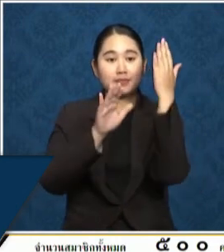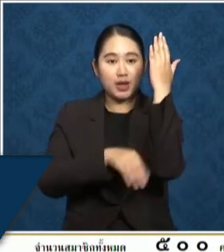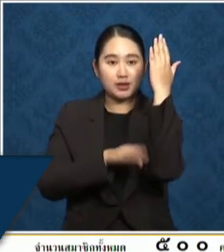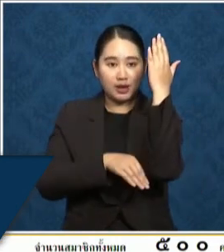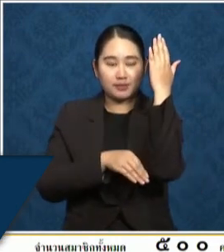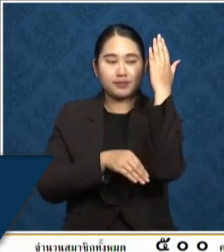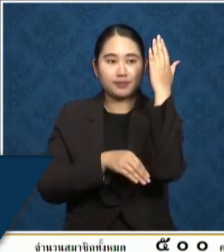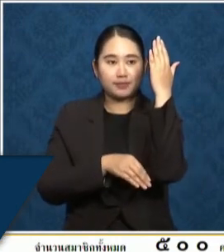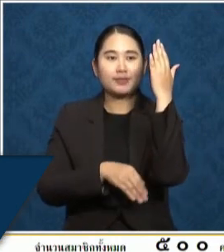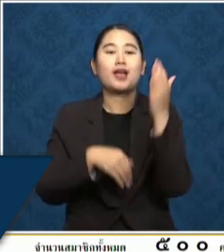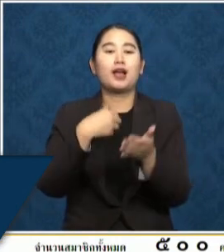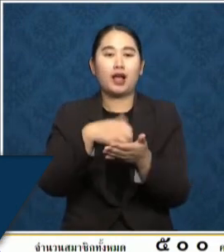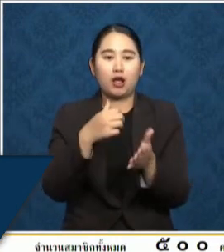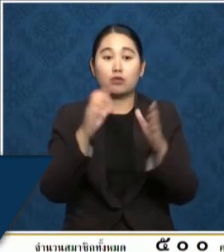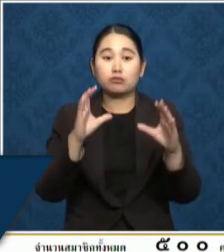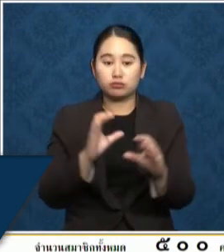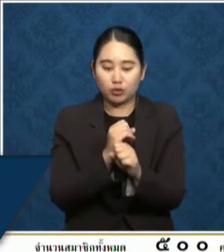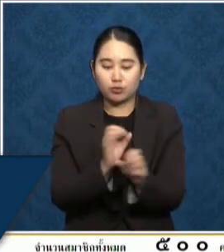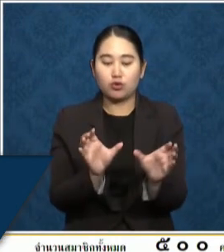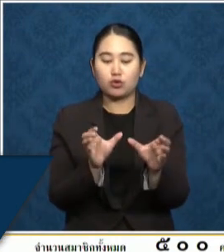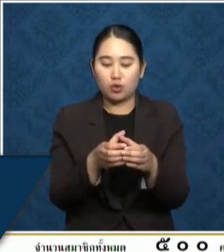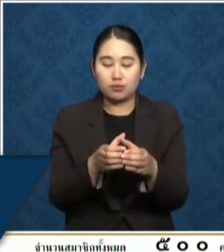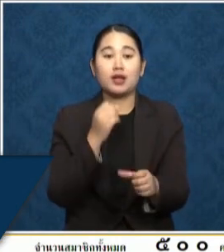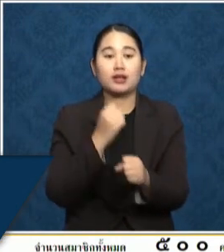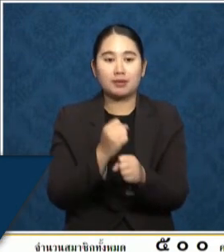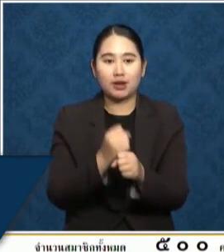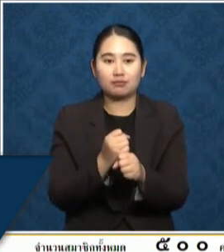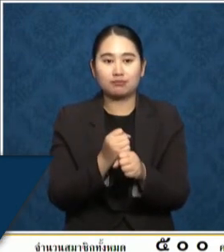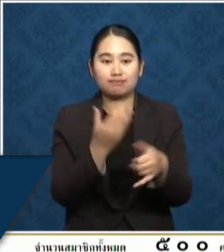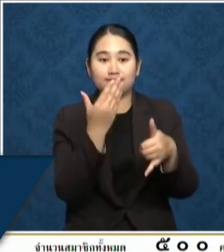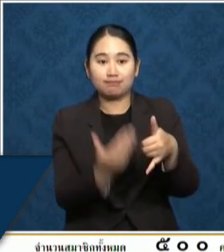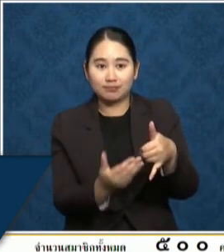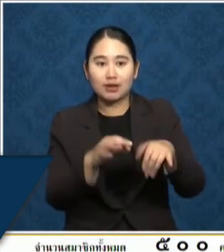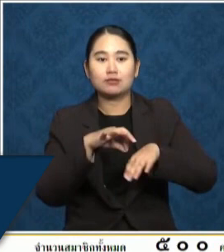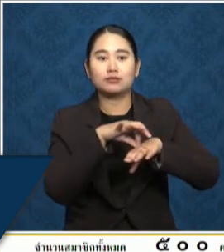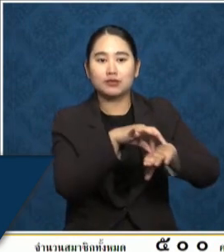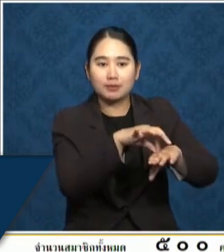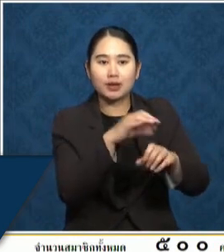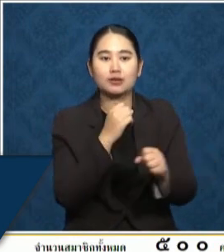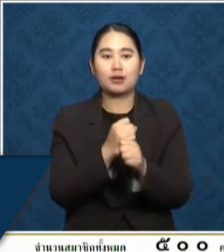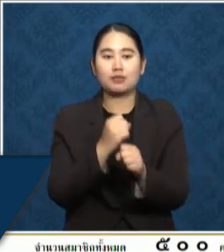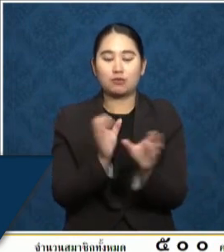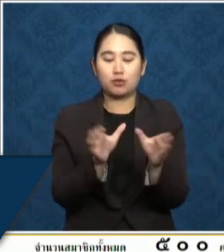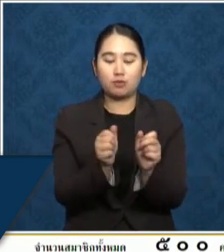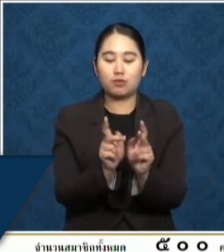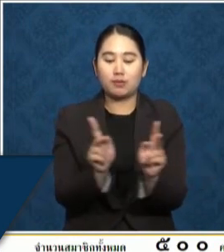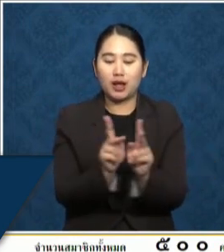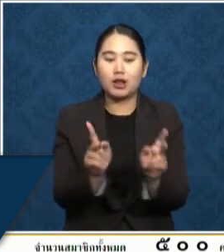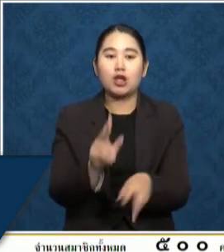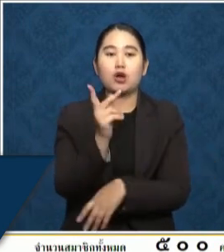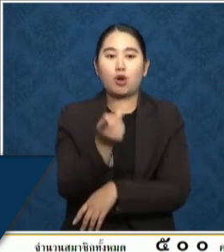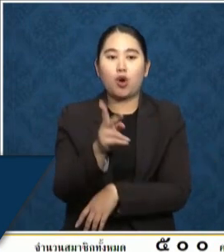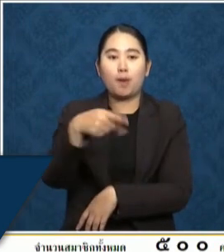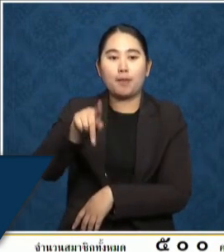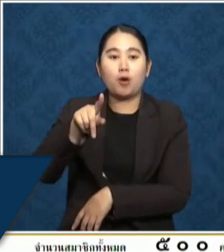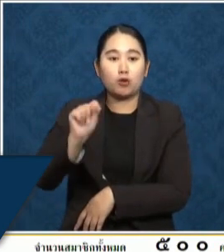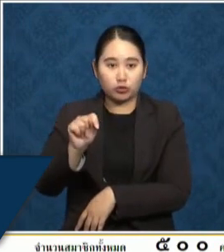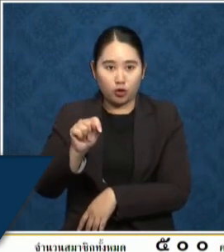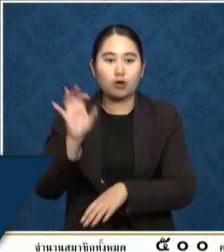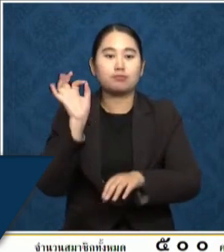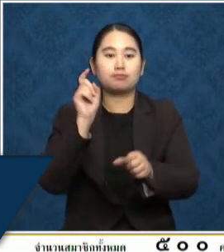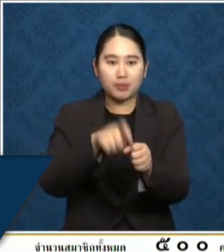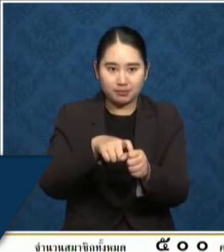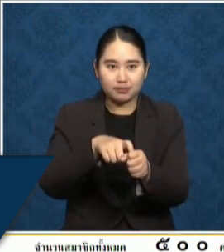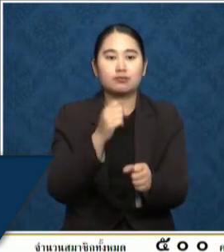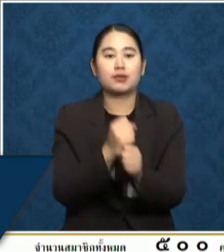ใ้พูไดง่ก็คือตั้งบุคคลขึ้นมาดำรงตำแหน่งในคณะกรการคอประตอที่ผมได้นำเรีนใประกาศฉบับที่